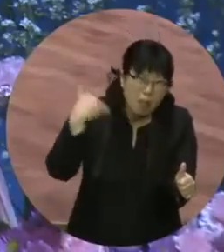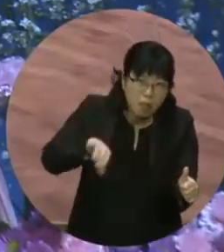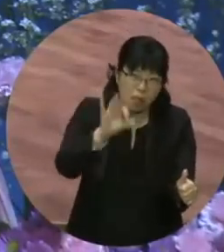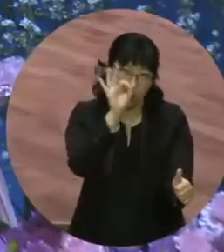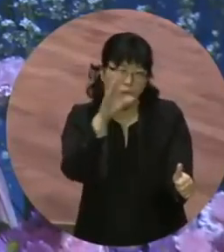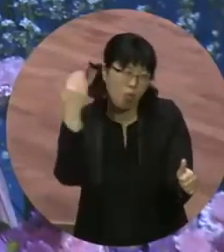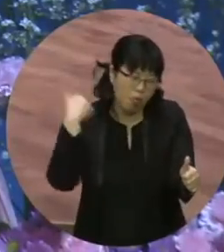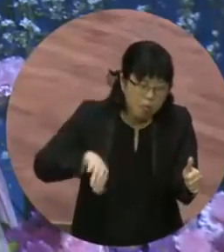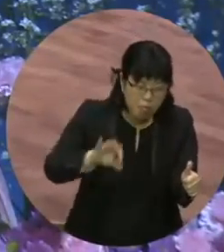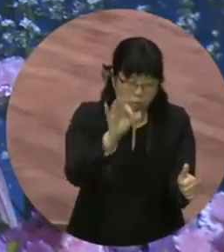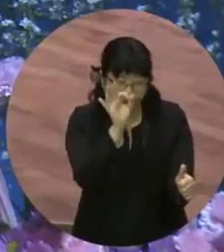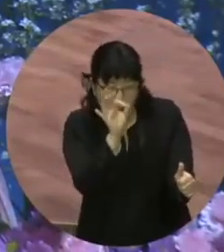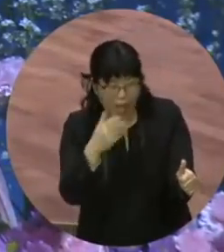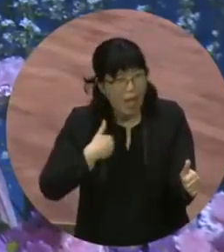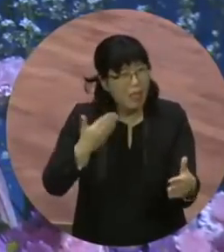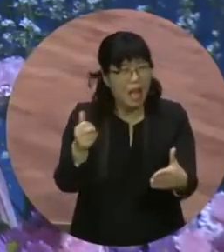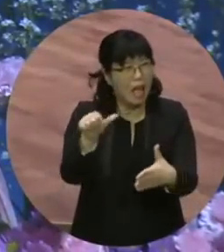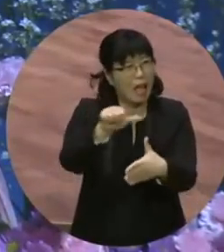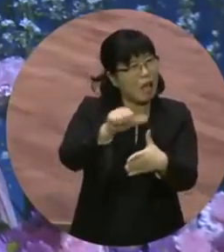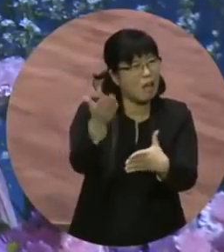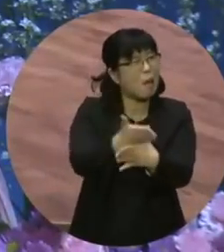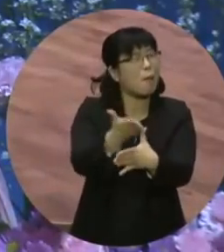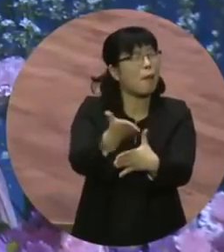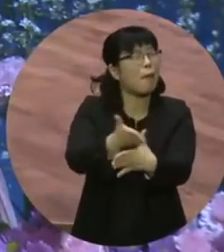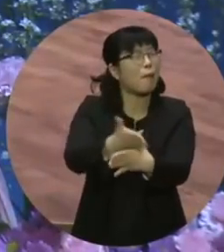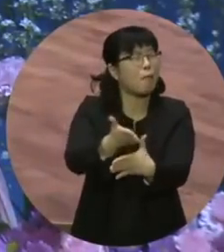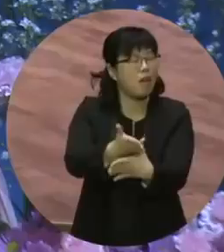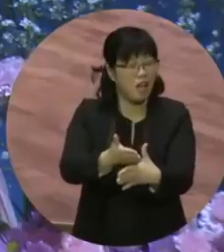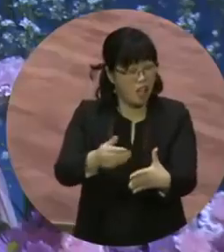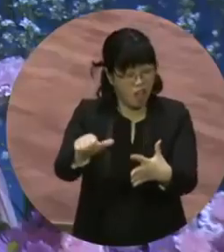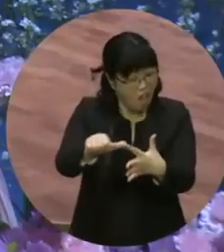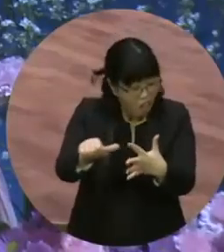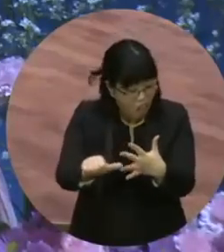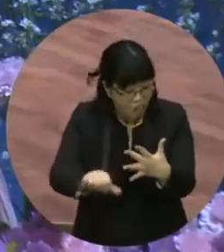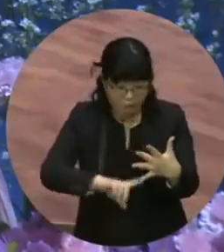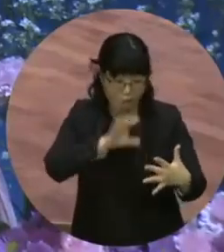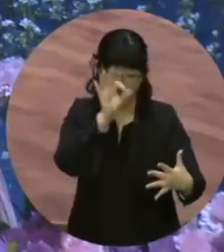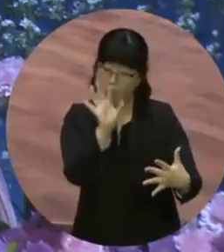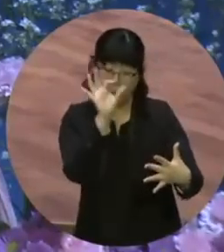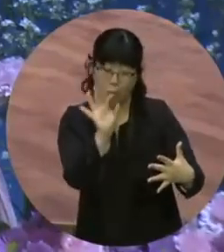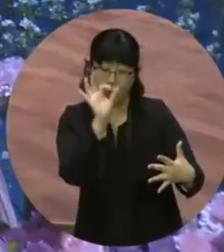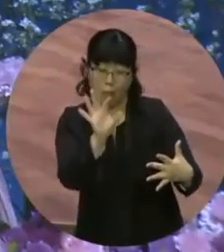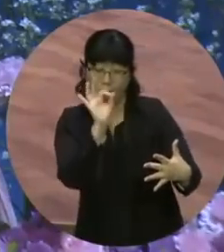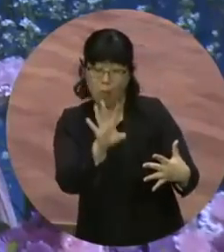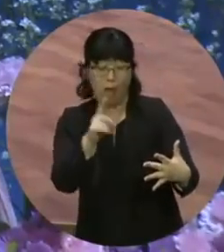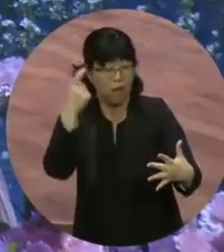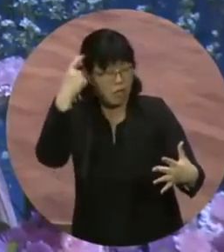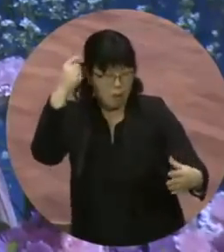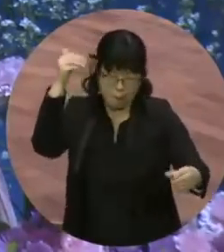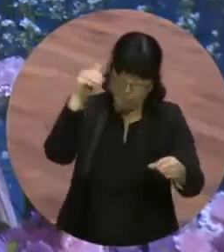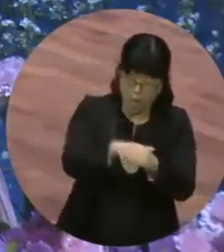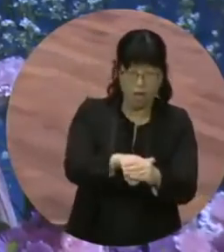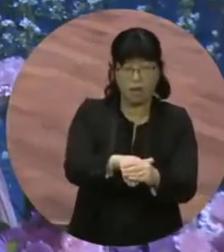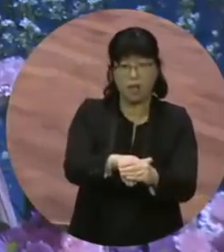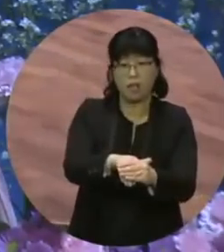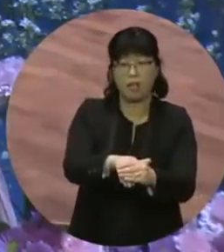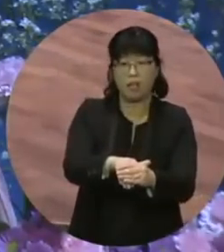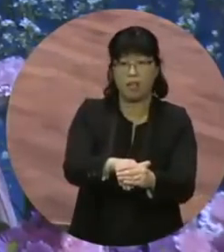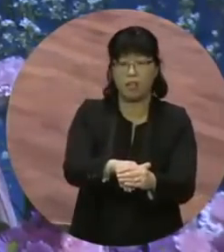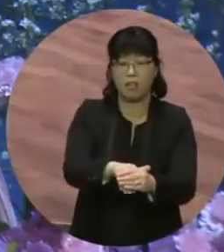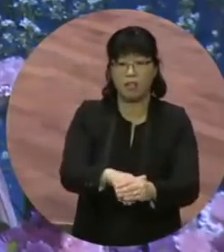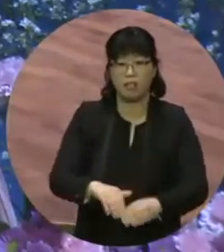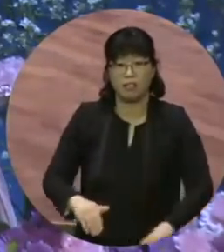안 돼. 진짜 끝났어. 아브라함은 이미 자신을 통해서 더 이상